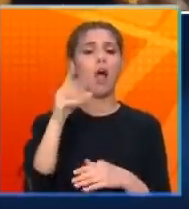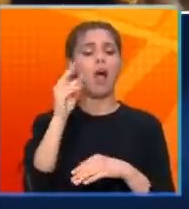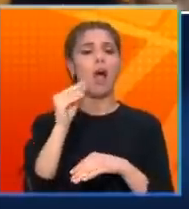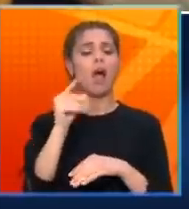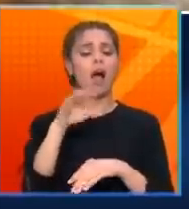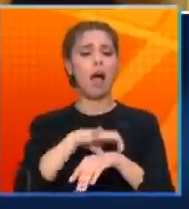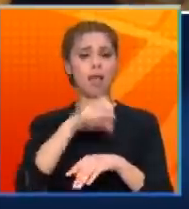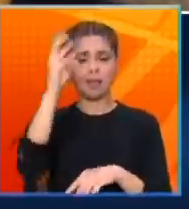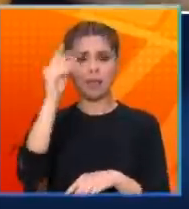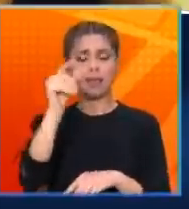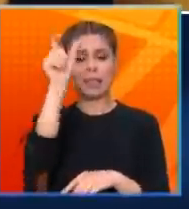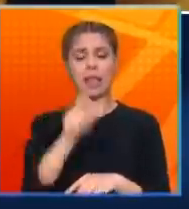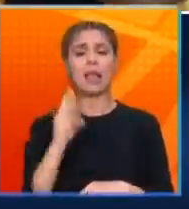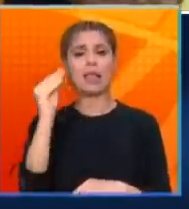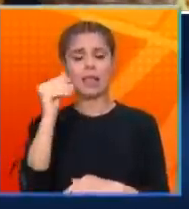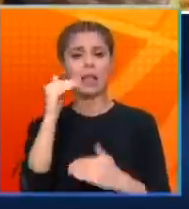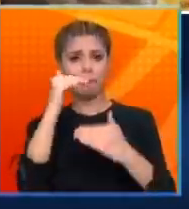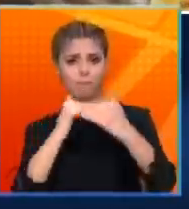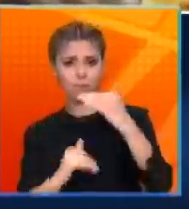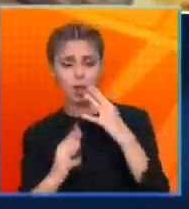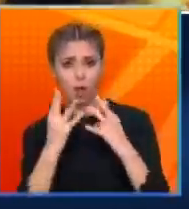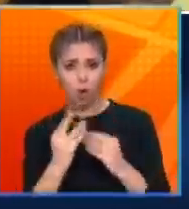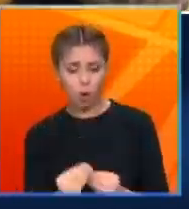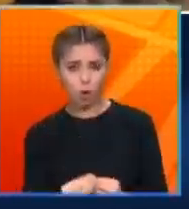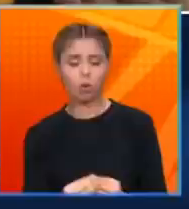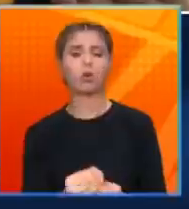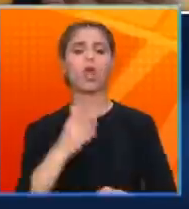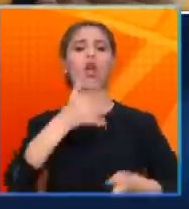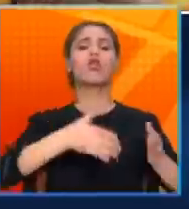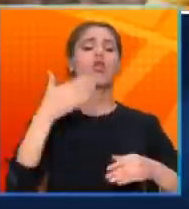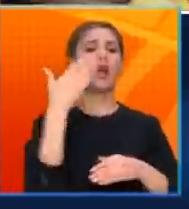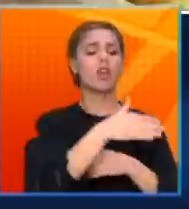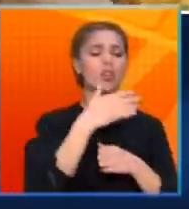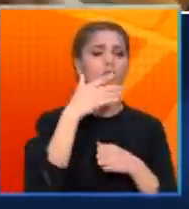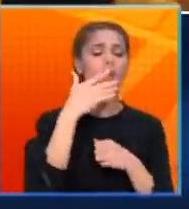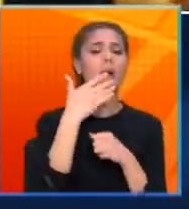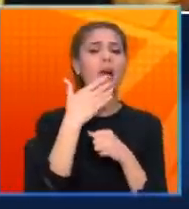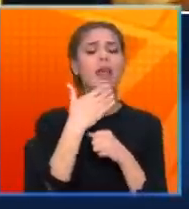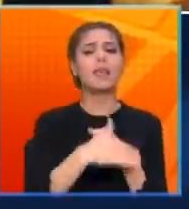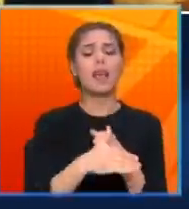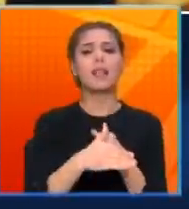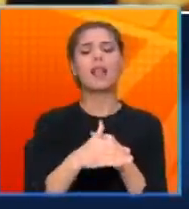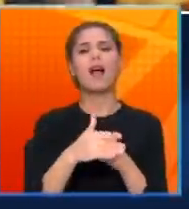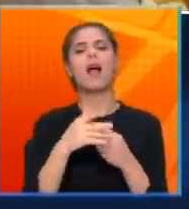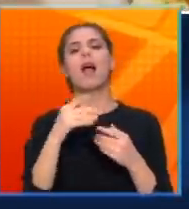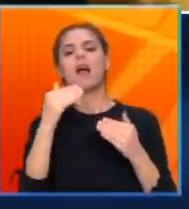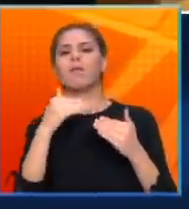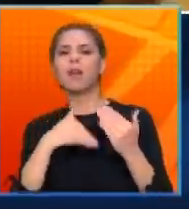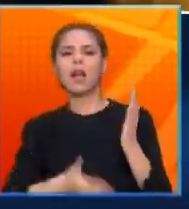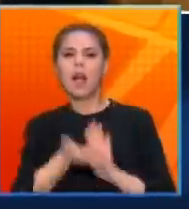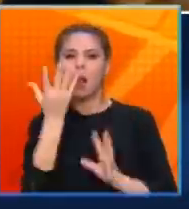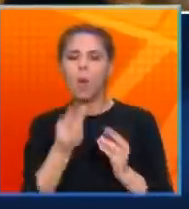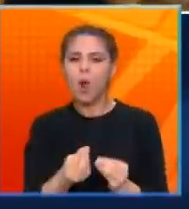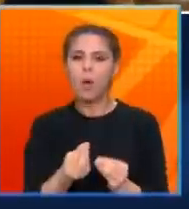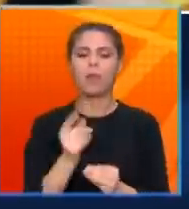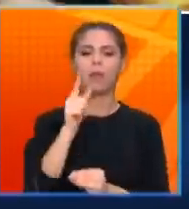ve aşağıya düşerse bu sokağa çıkma esnemesi yapılır. Ama ben size şunu söyleyeyim. Yani